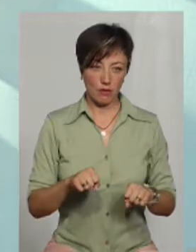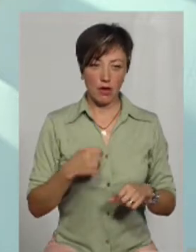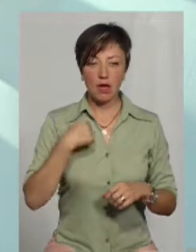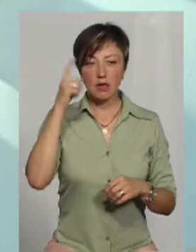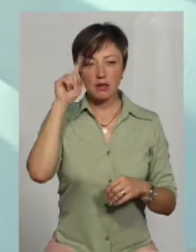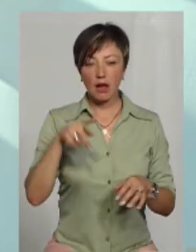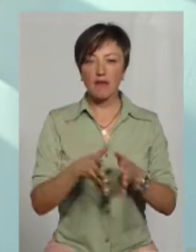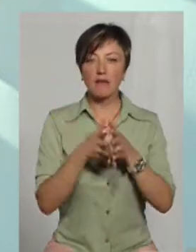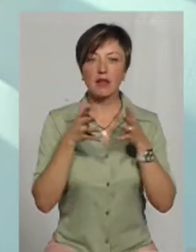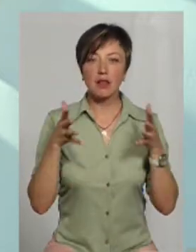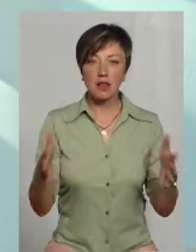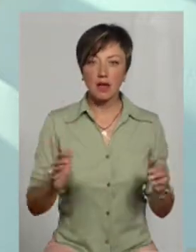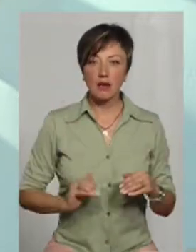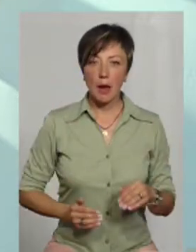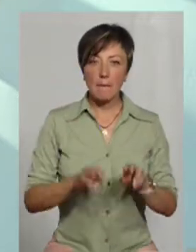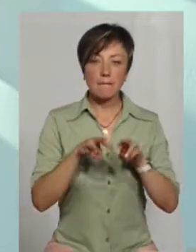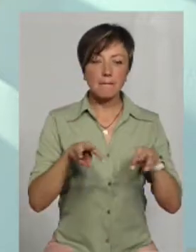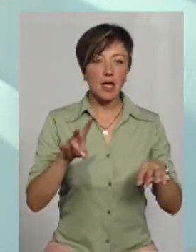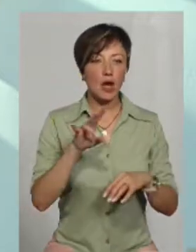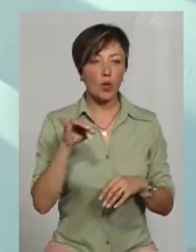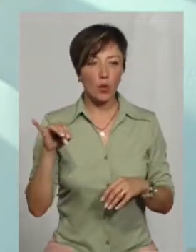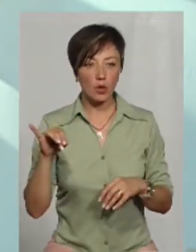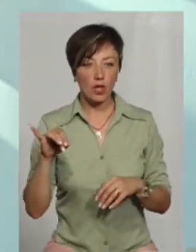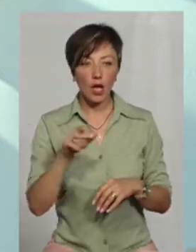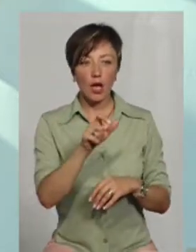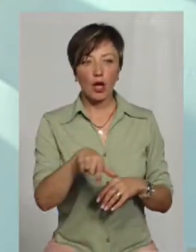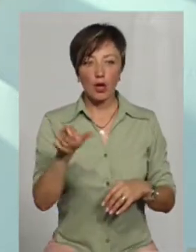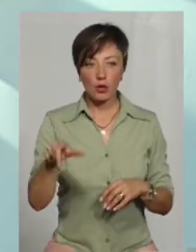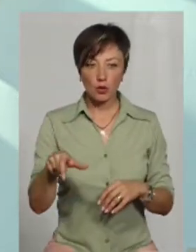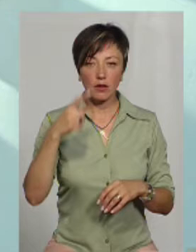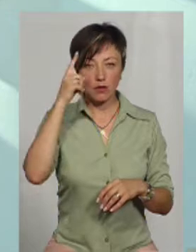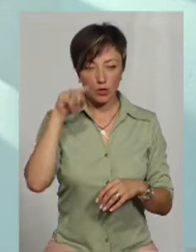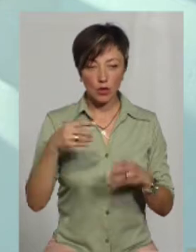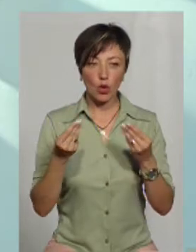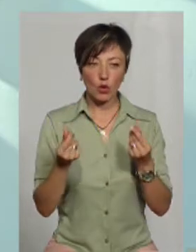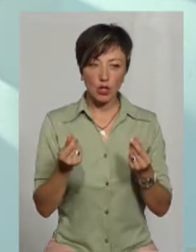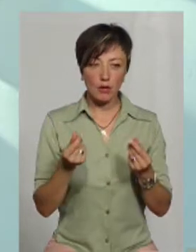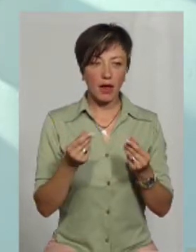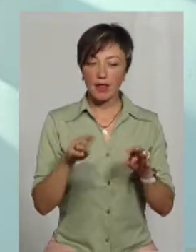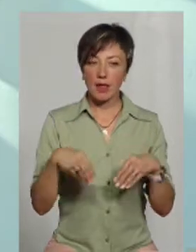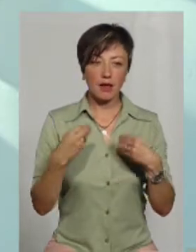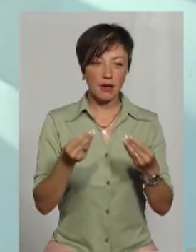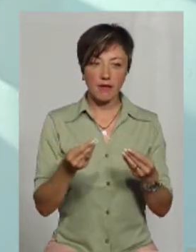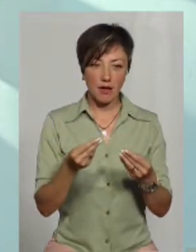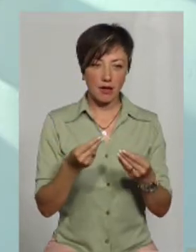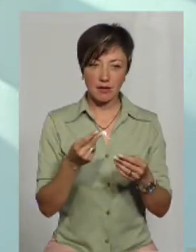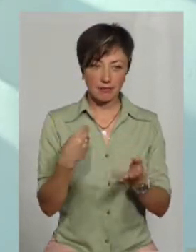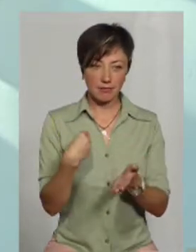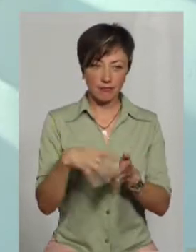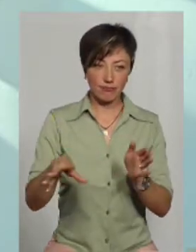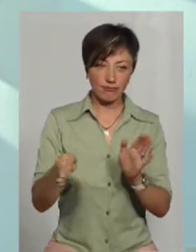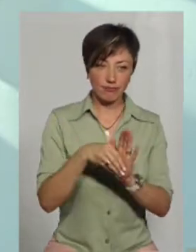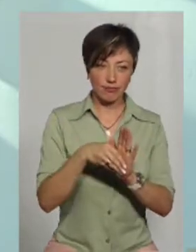Я знаю, великі у нас холдинги, там мільйони люди володіють грошима, їм не давали за гроші